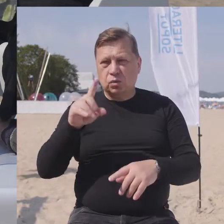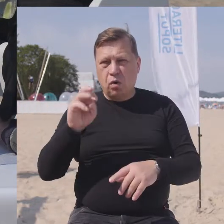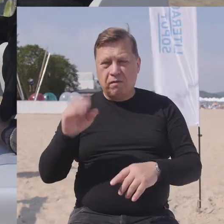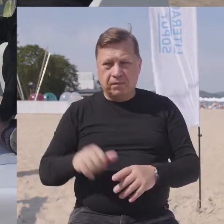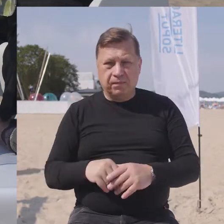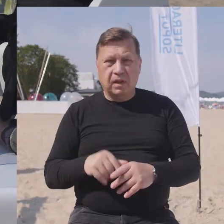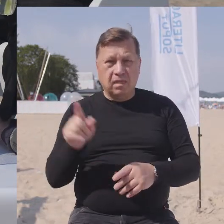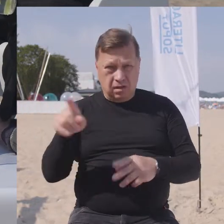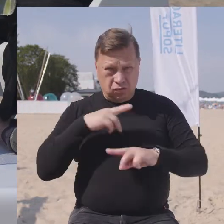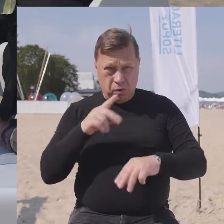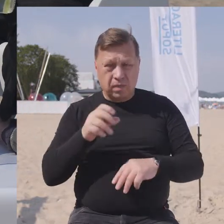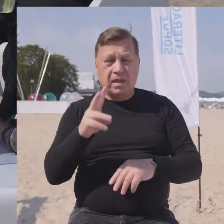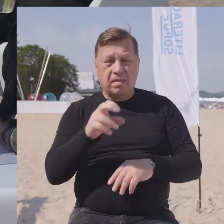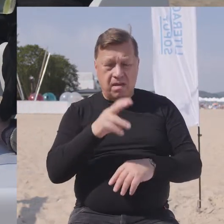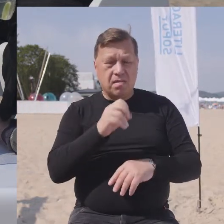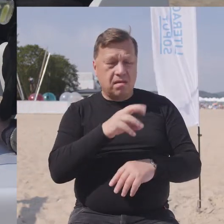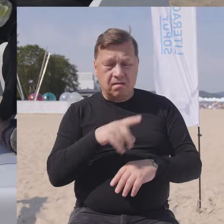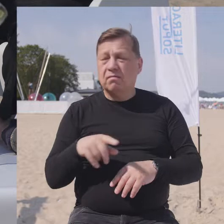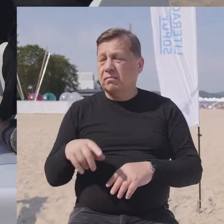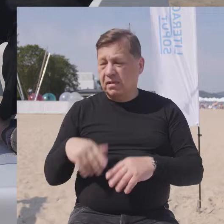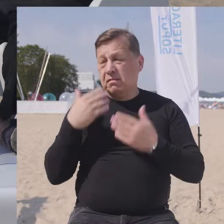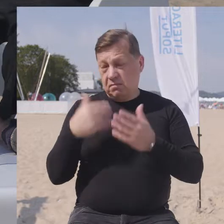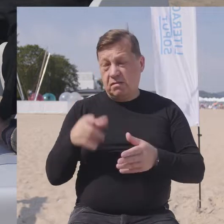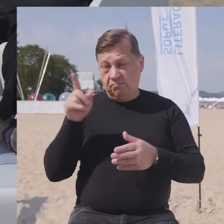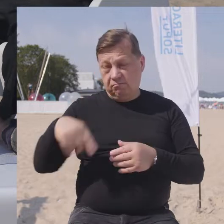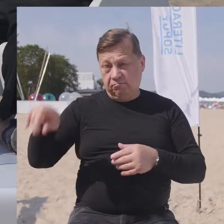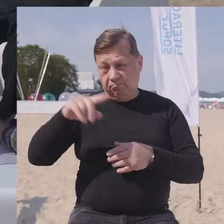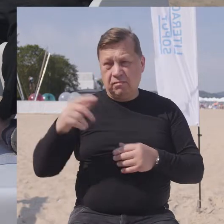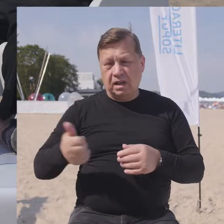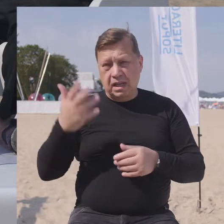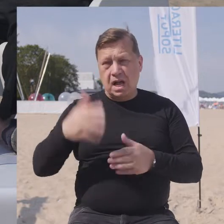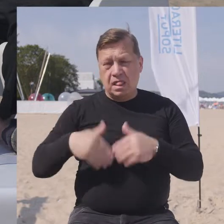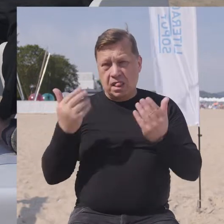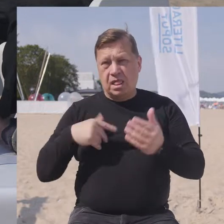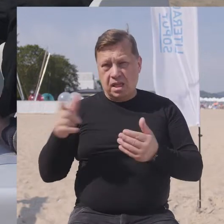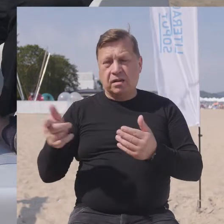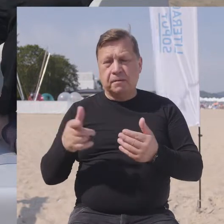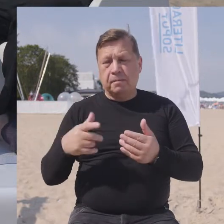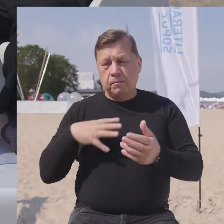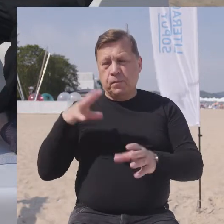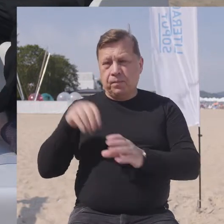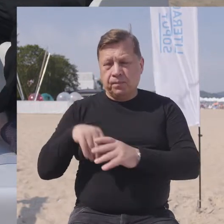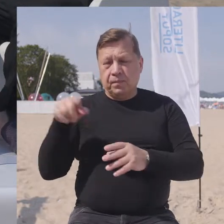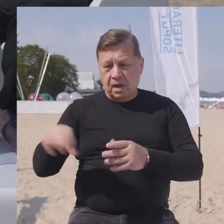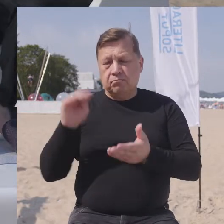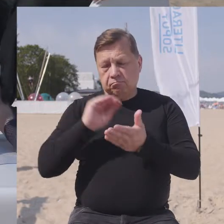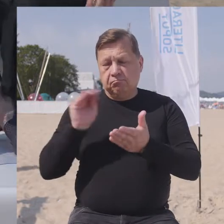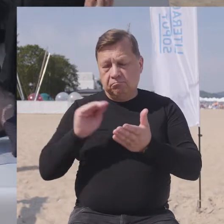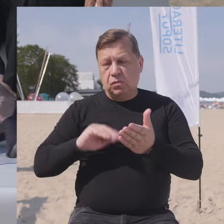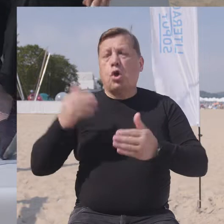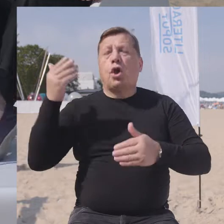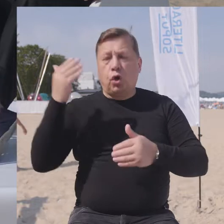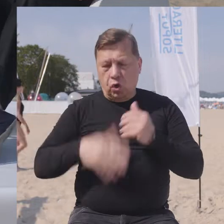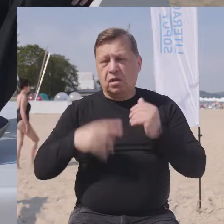jest. Tak, zdaje się tak. Dzięki ich gościnie przez kilka dni mogłam kończyć ten tekst całkiem